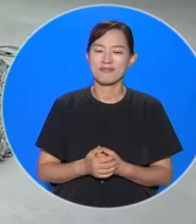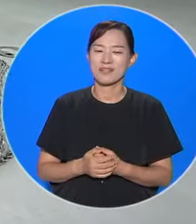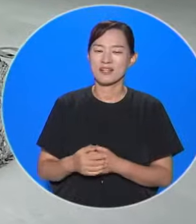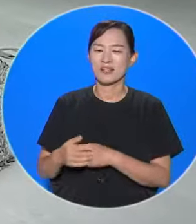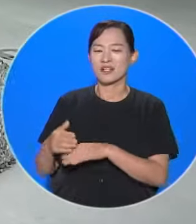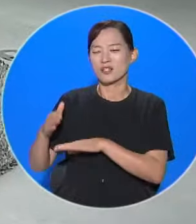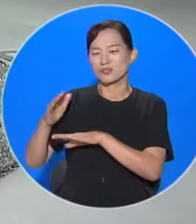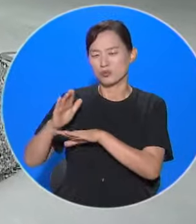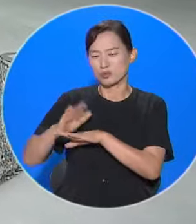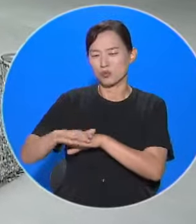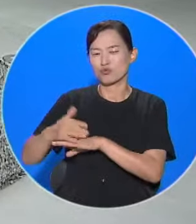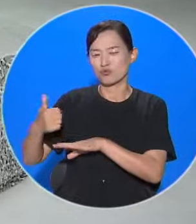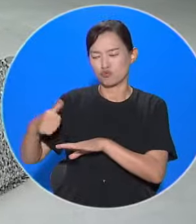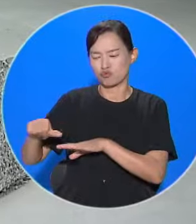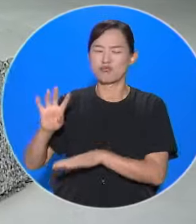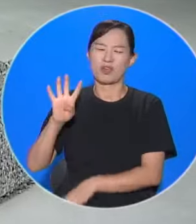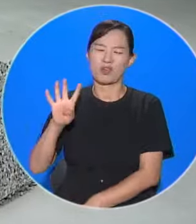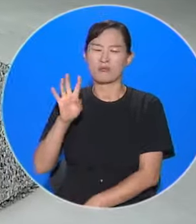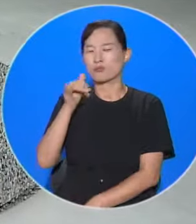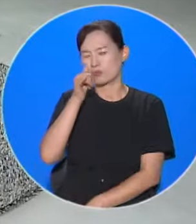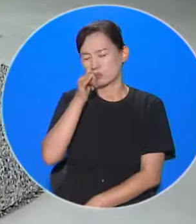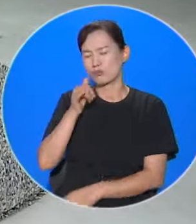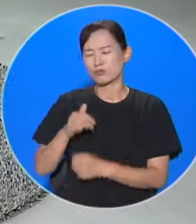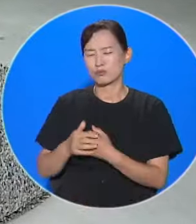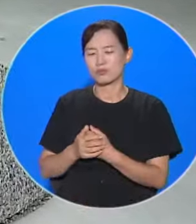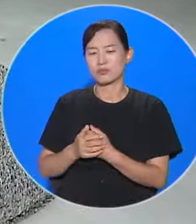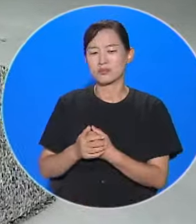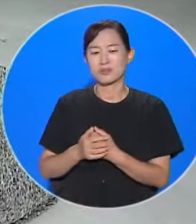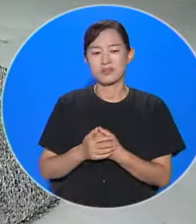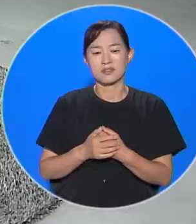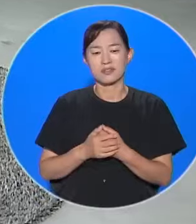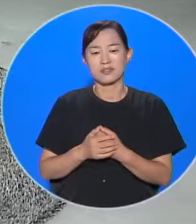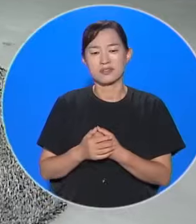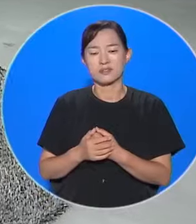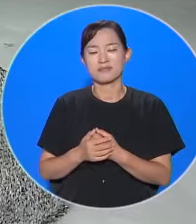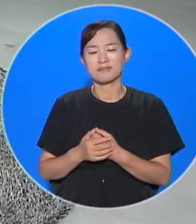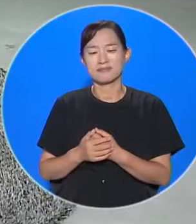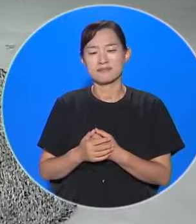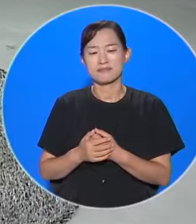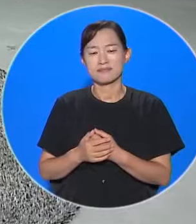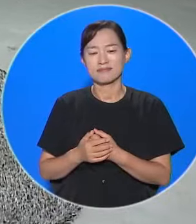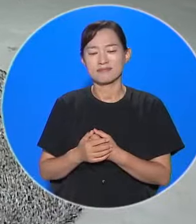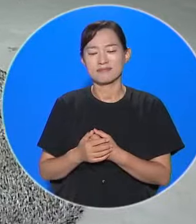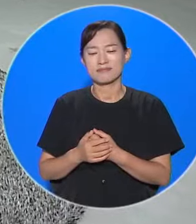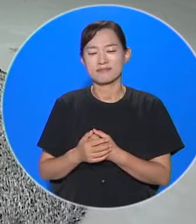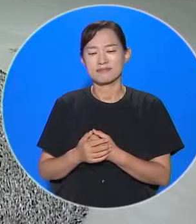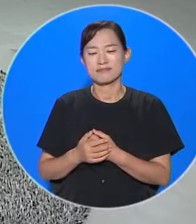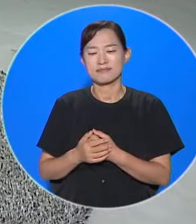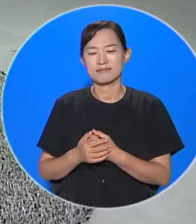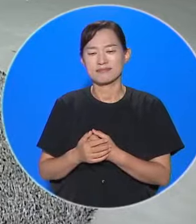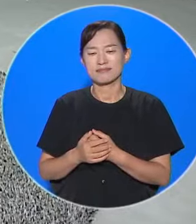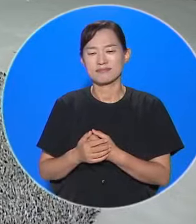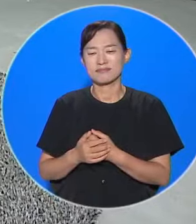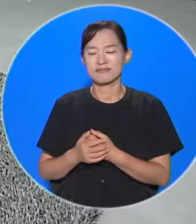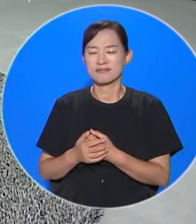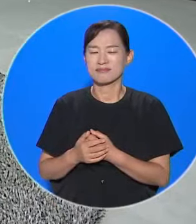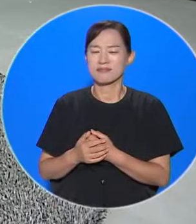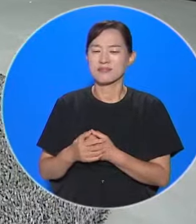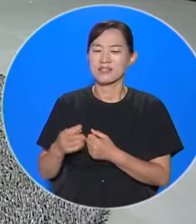4명 있으니까 손주들 줘요. 손주들. 그래요. 네. 손주들이 4명? 네. 예. 그